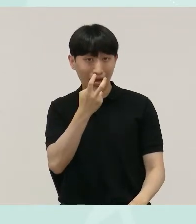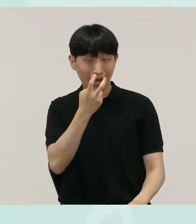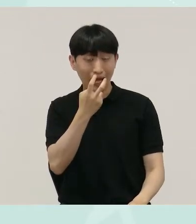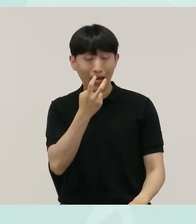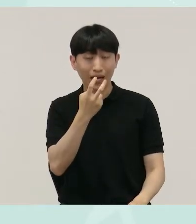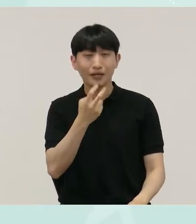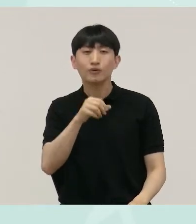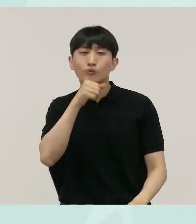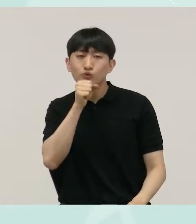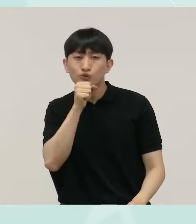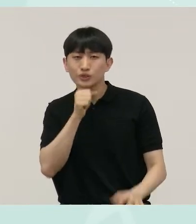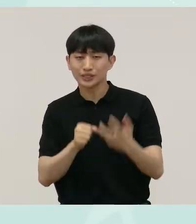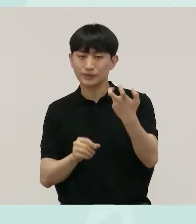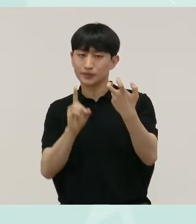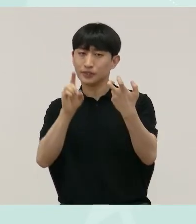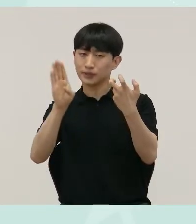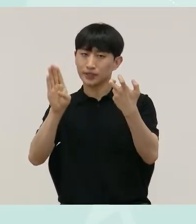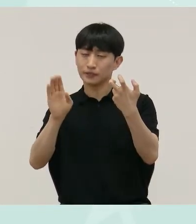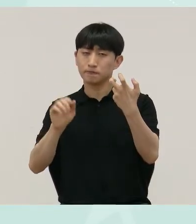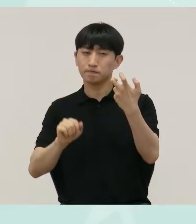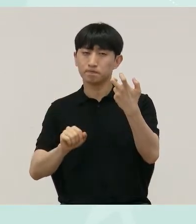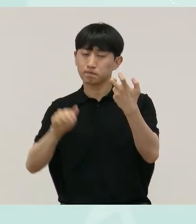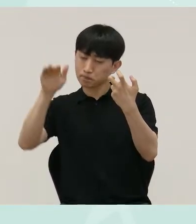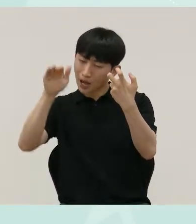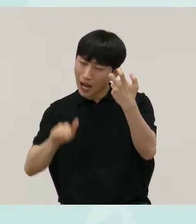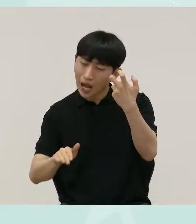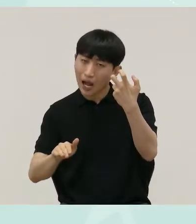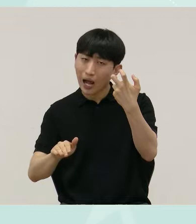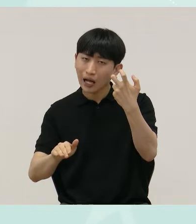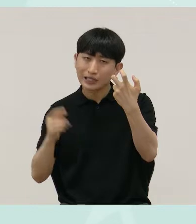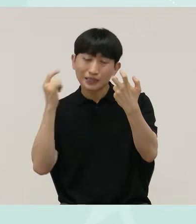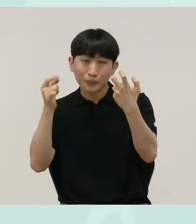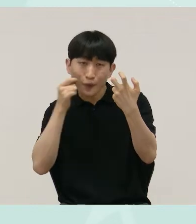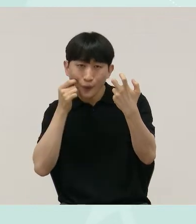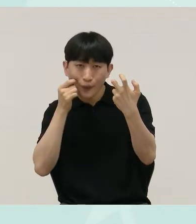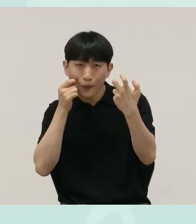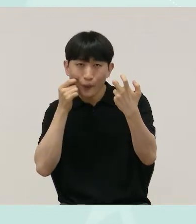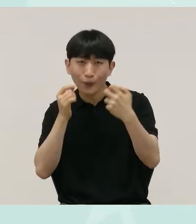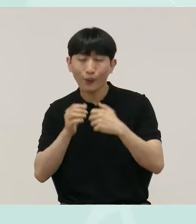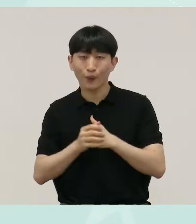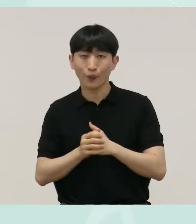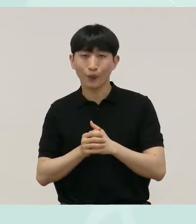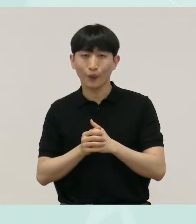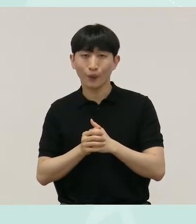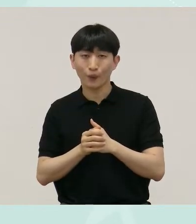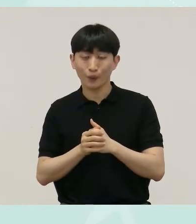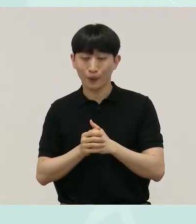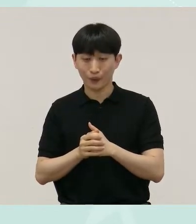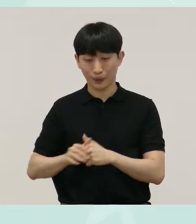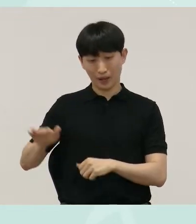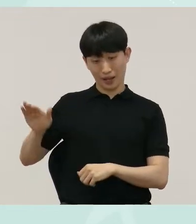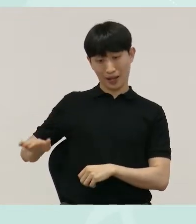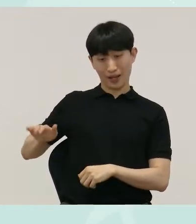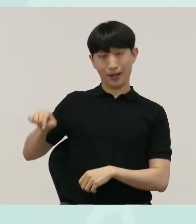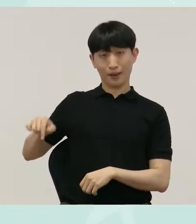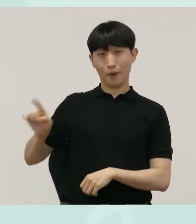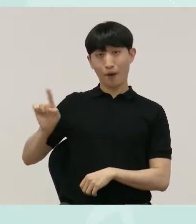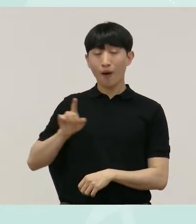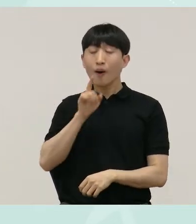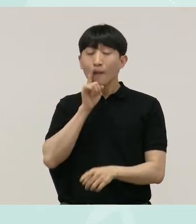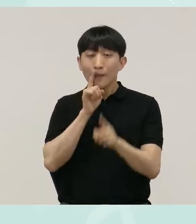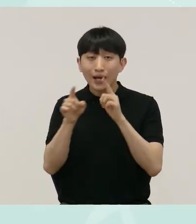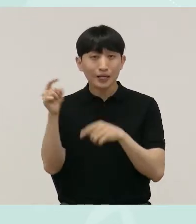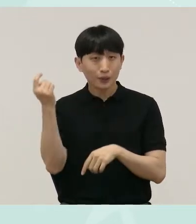역치가 70dB보다 더 나쁠 때, 그 다음에 두 번째 밑에 있는 검사가 이제 어음 판별력을